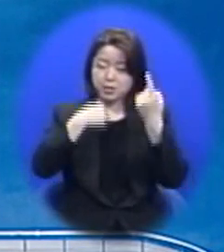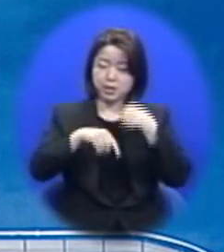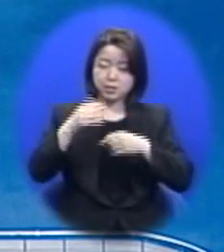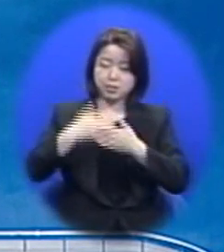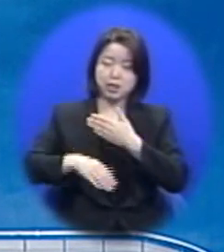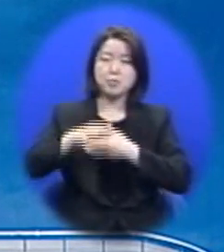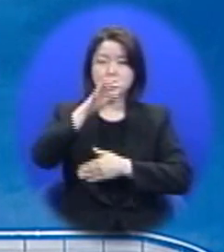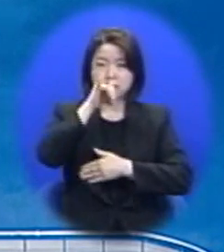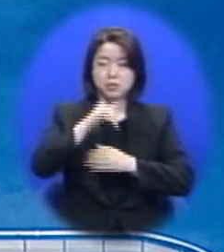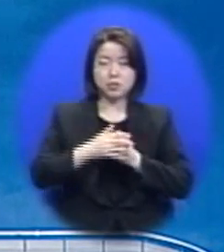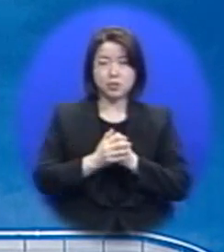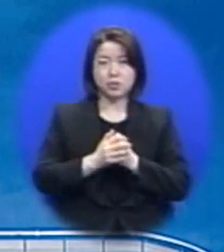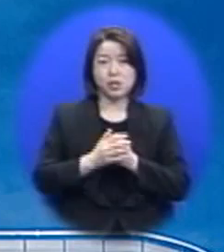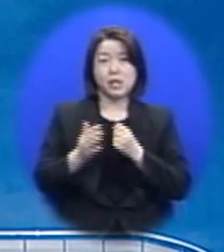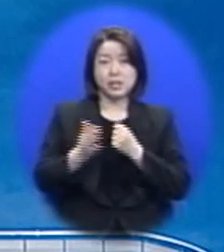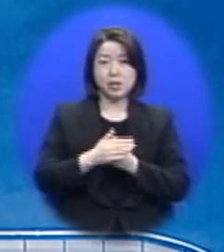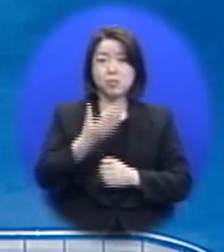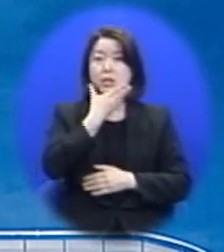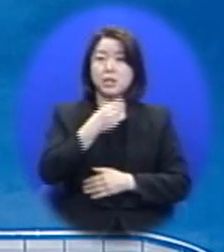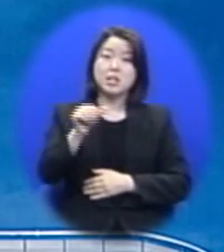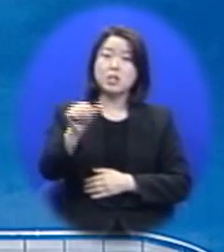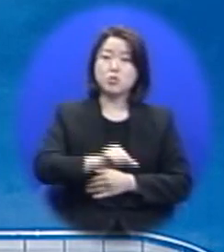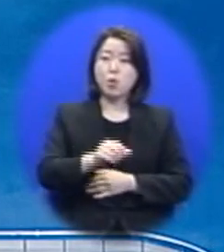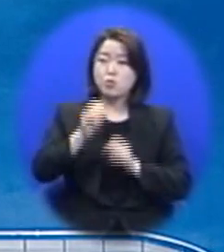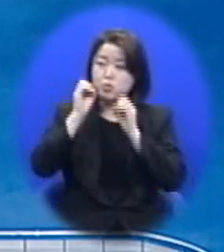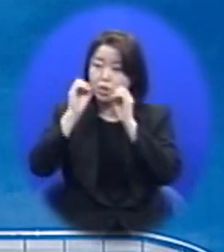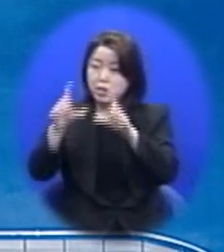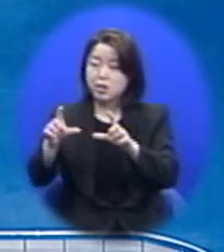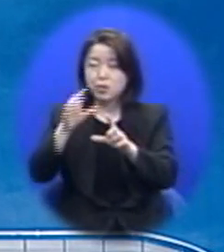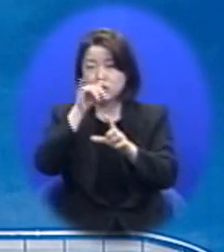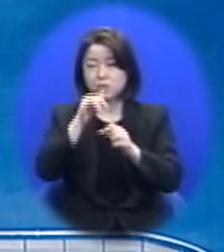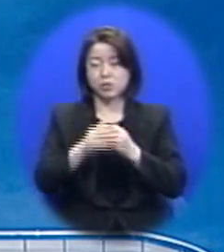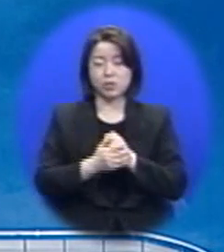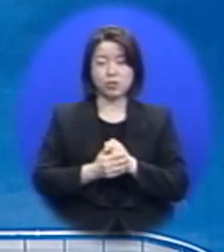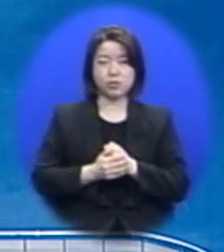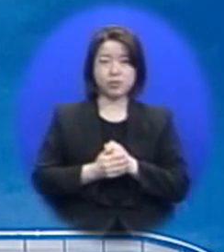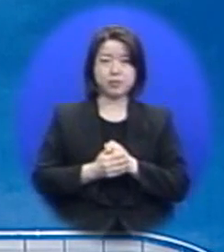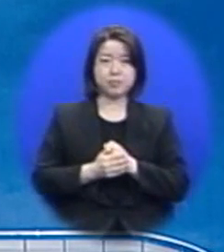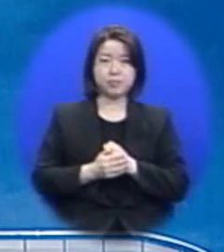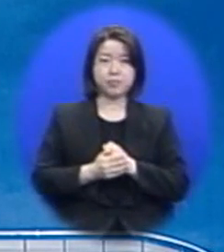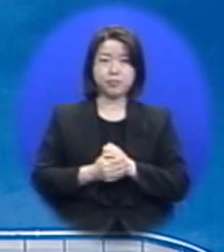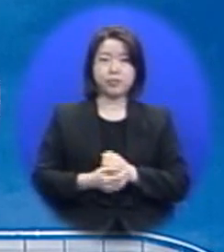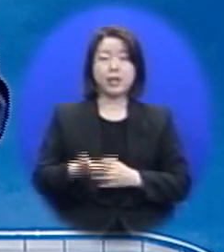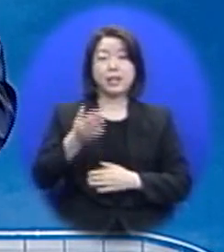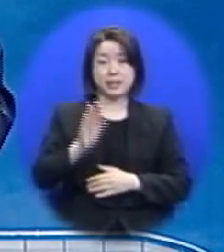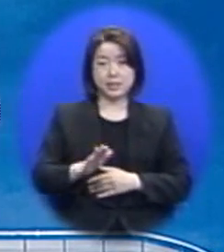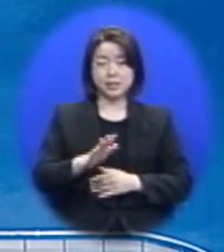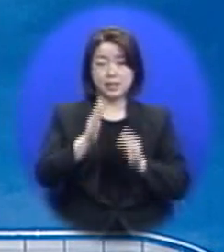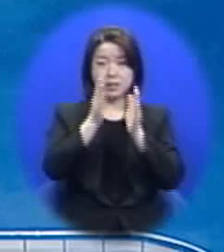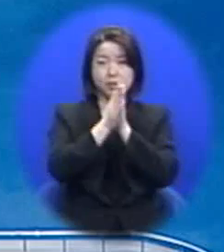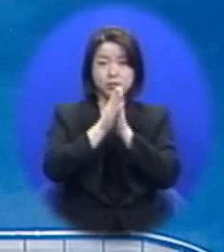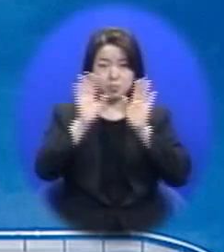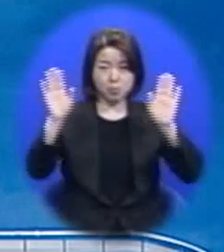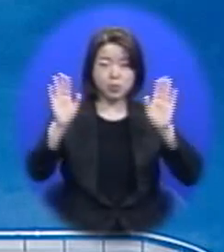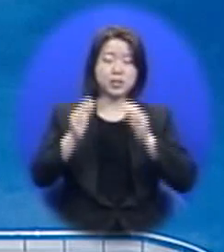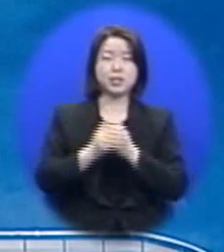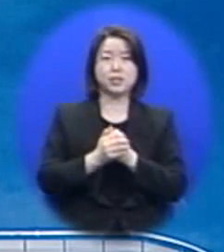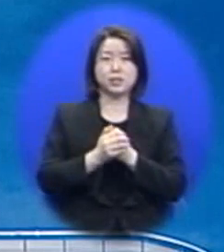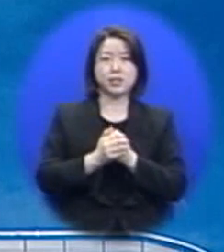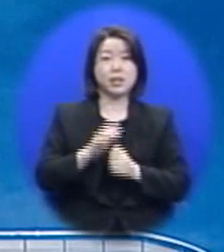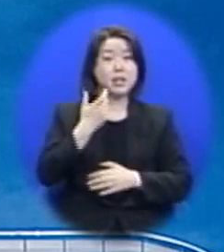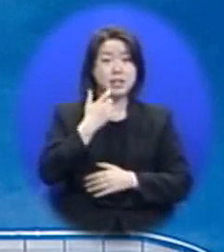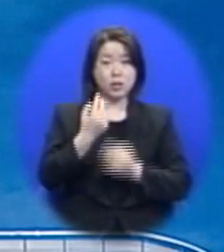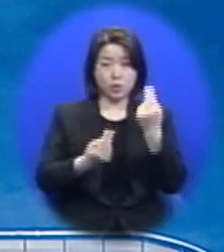그러니까 저주가 튀어나오는 거예요. 아이에게도. 그런데 모세는